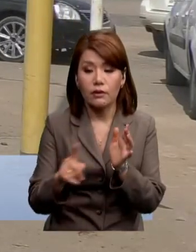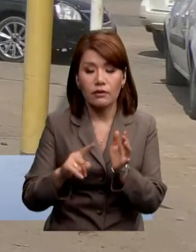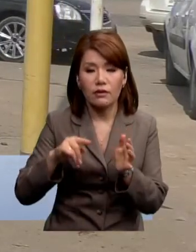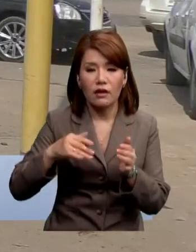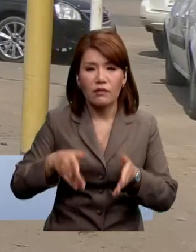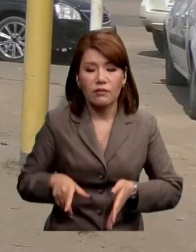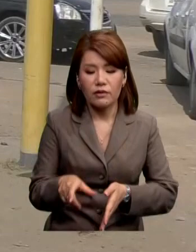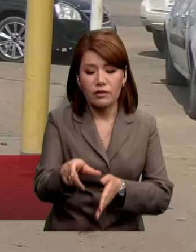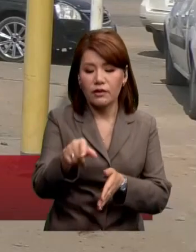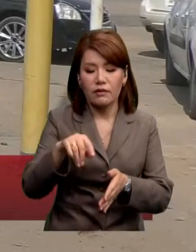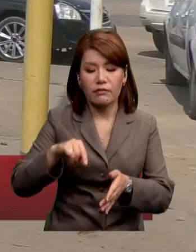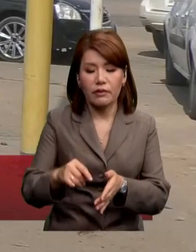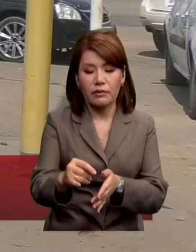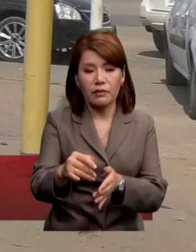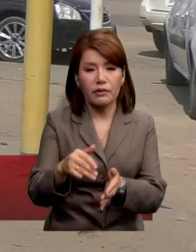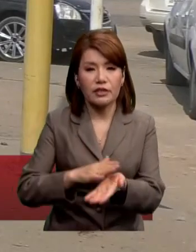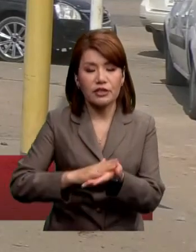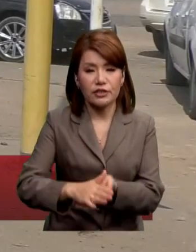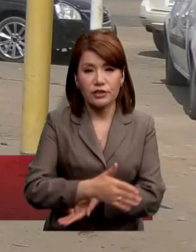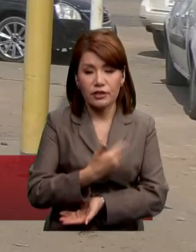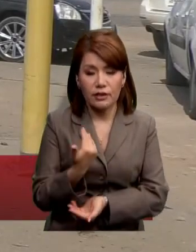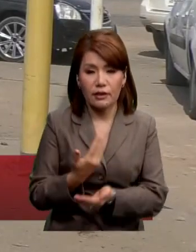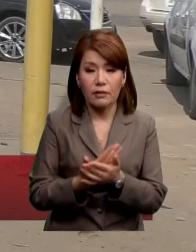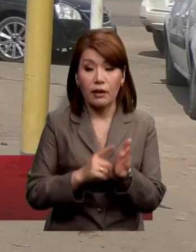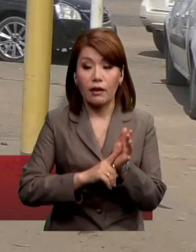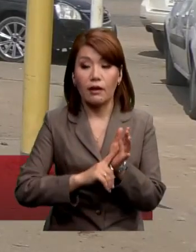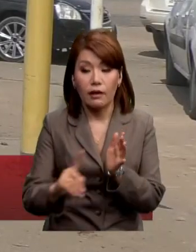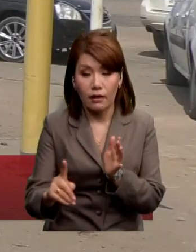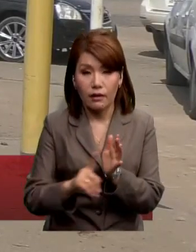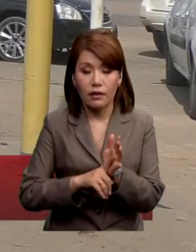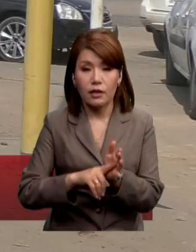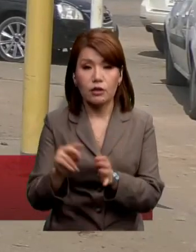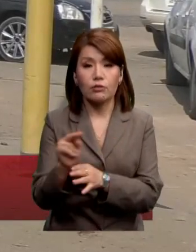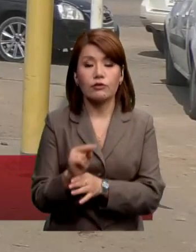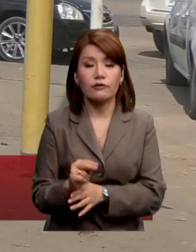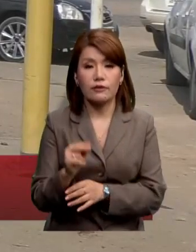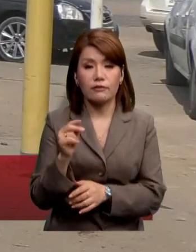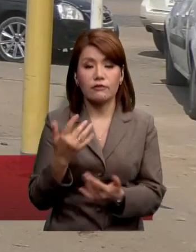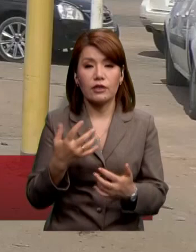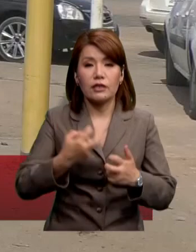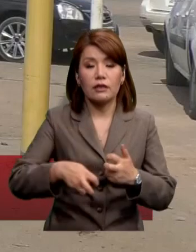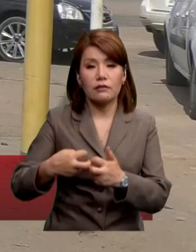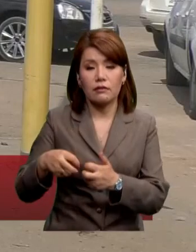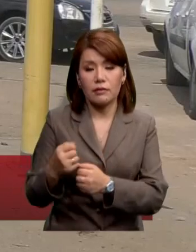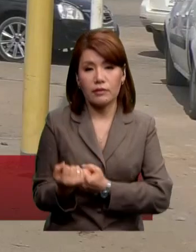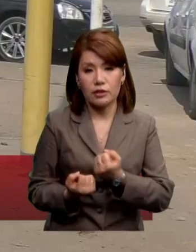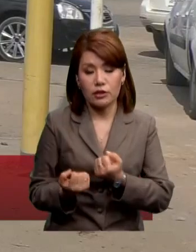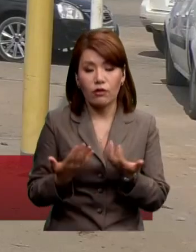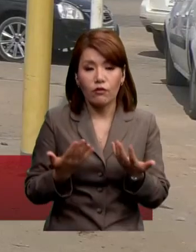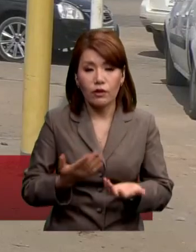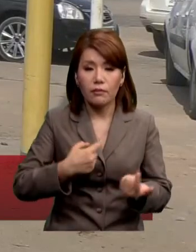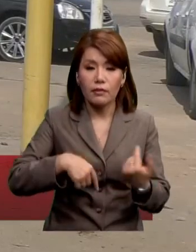тесік. Машина жүру мүмкін емес. Бір барып келу үшін бір күн ремонтта тұрамыз. Ол ремонтта тұру үшін қаншама қаражатымыз кетеді.